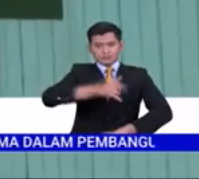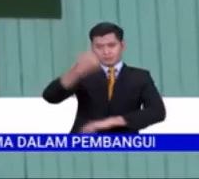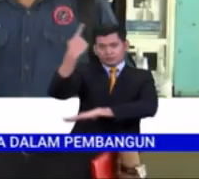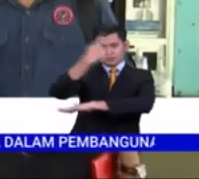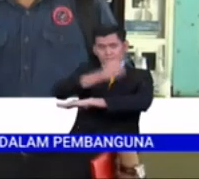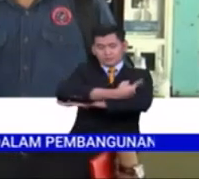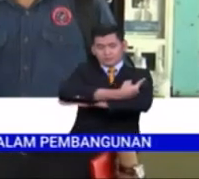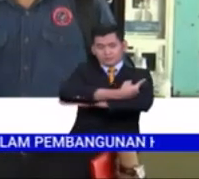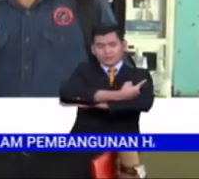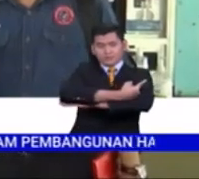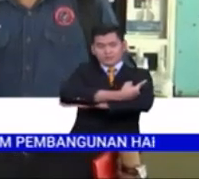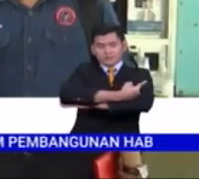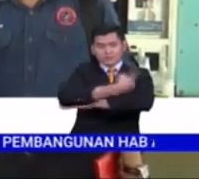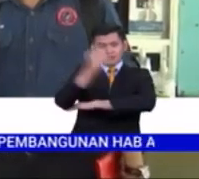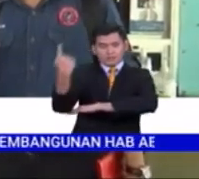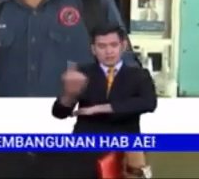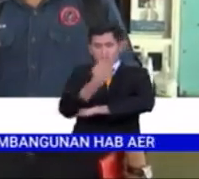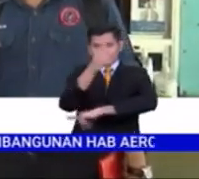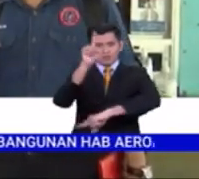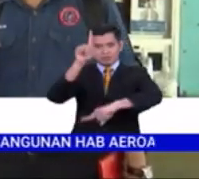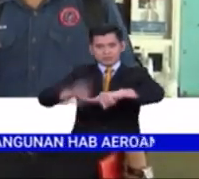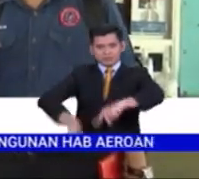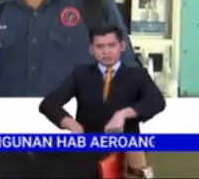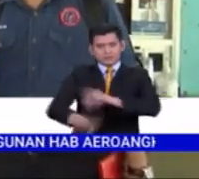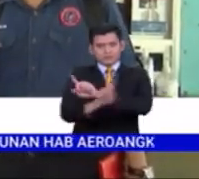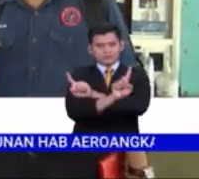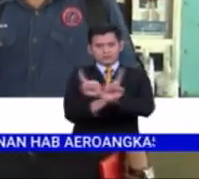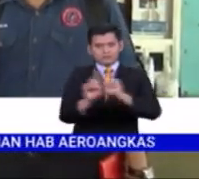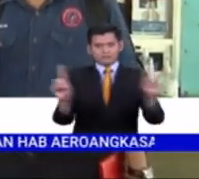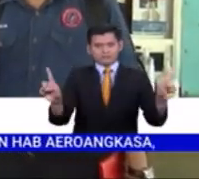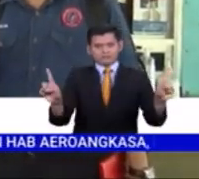atau kerap masih tidak dibenarkan.